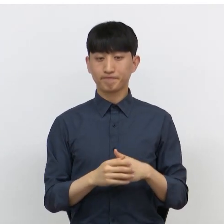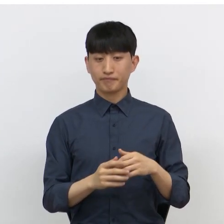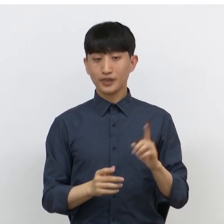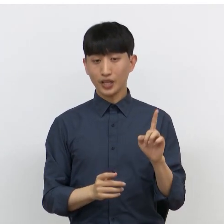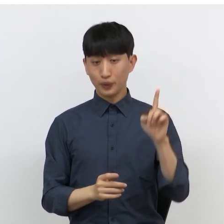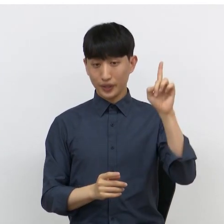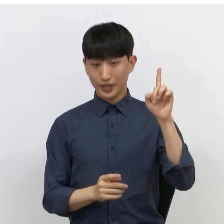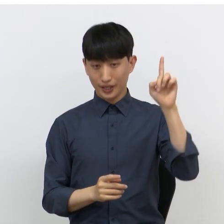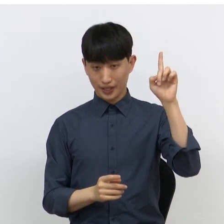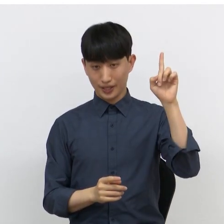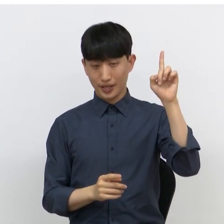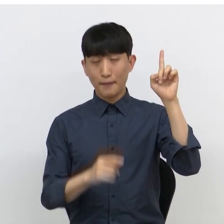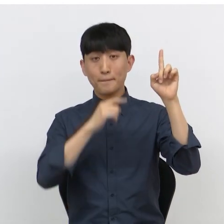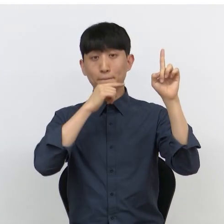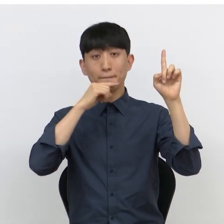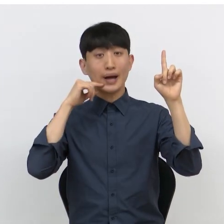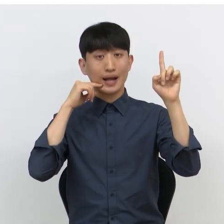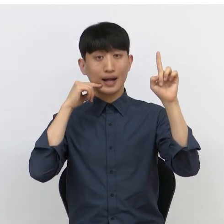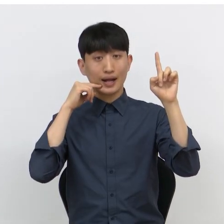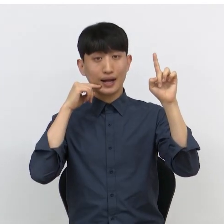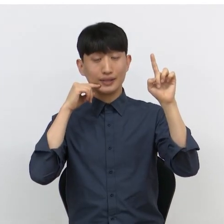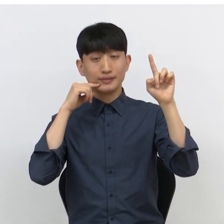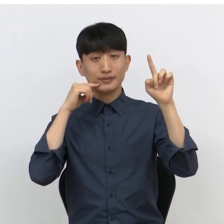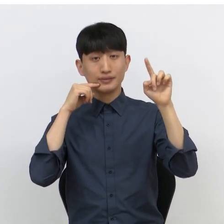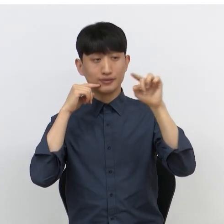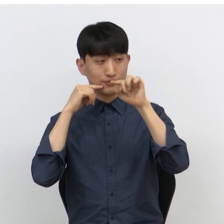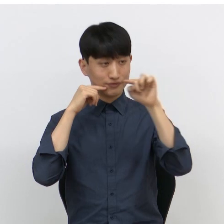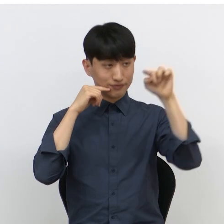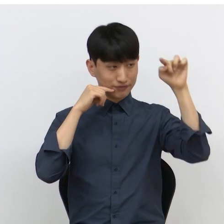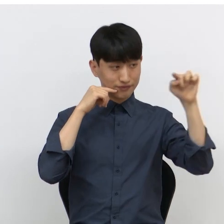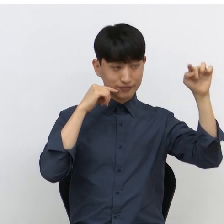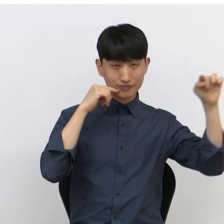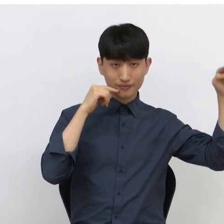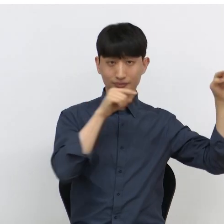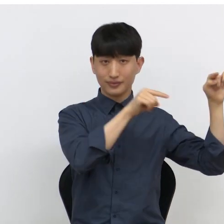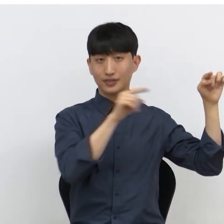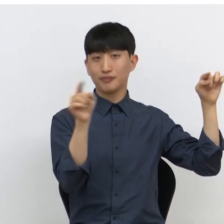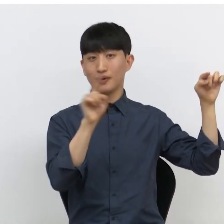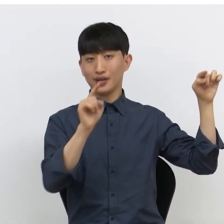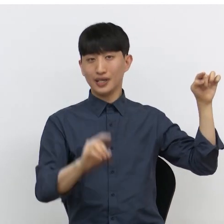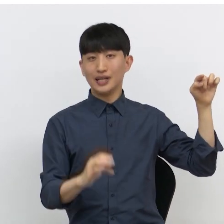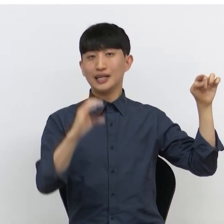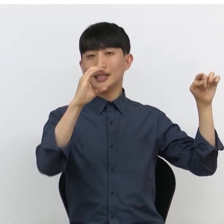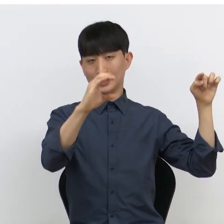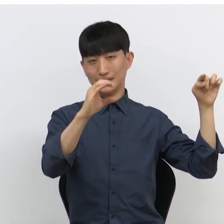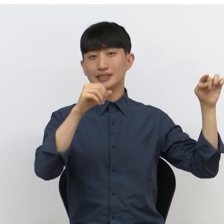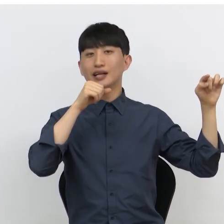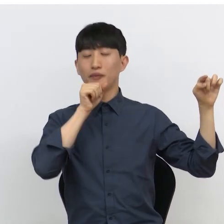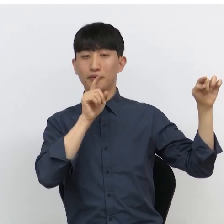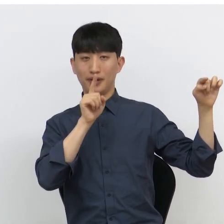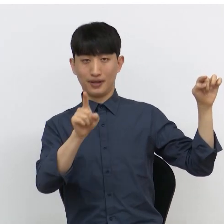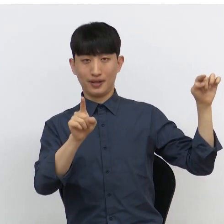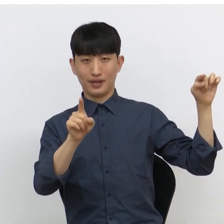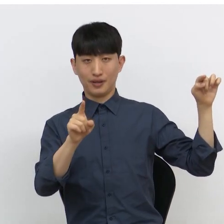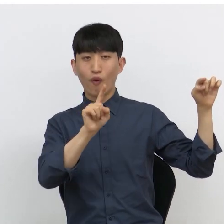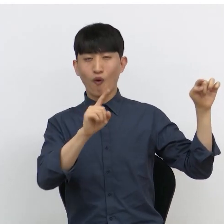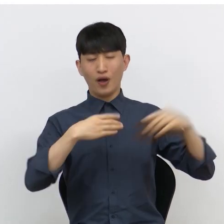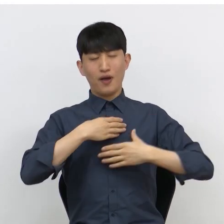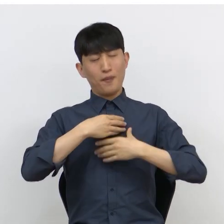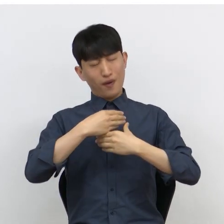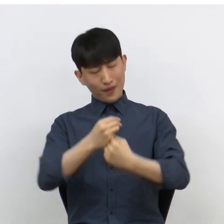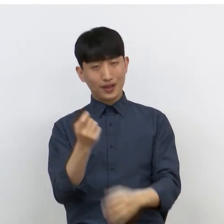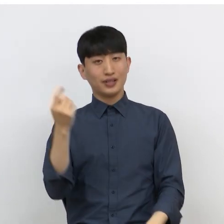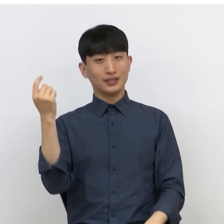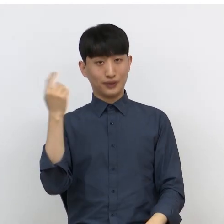있는 빨간 선들은 우리가 C레벨이라고 하는 되게 편하게 듣는 지점을